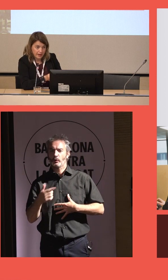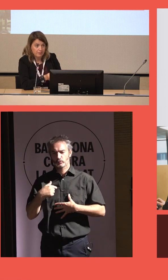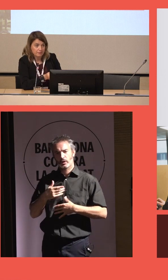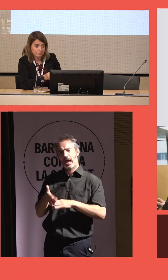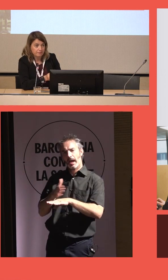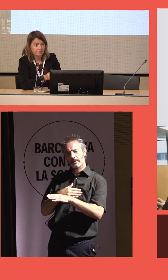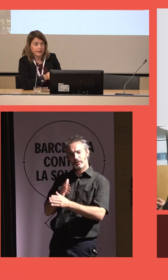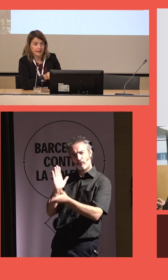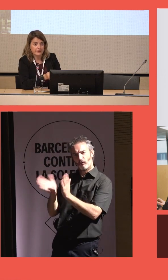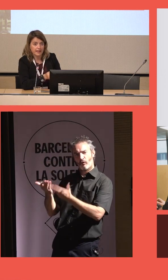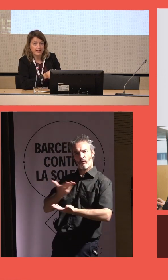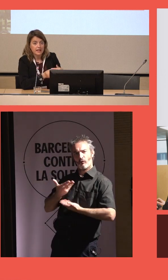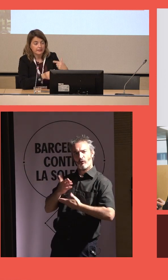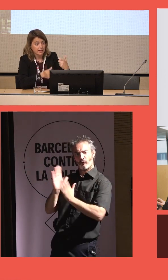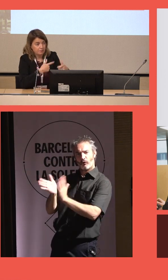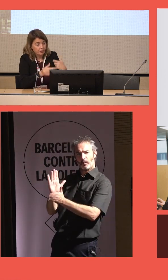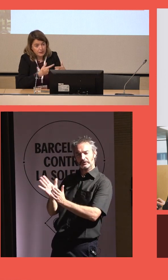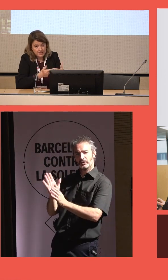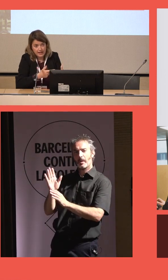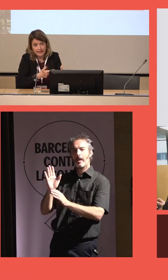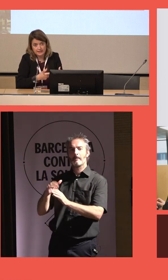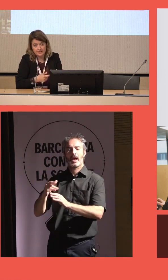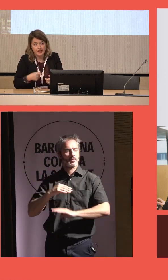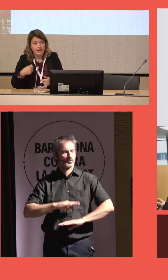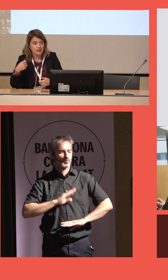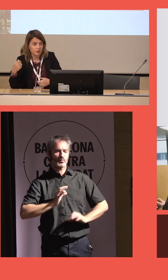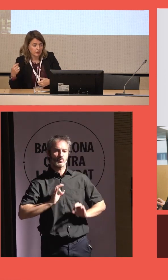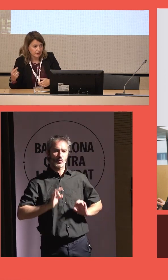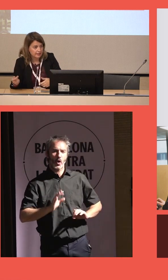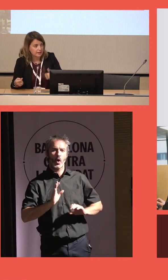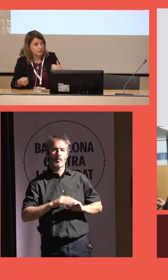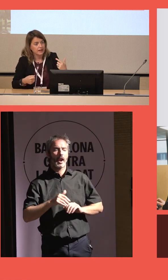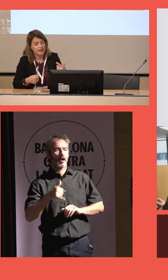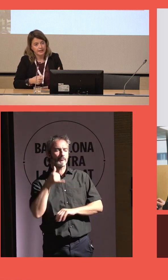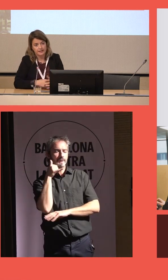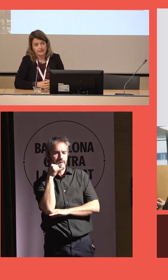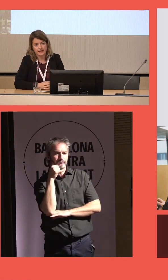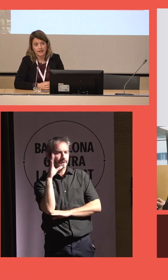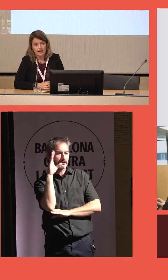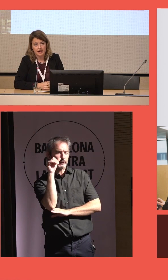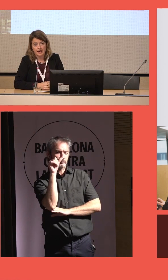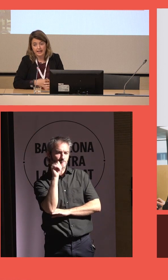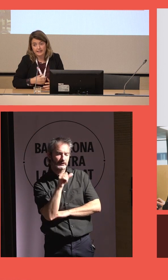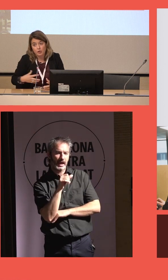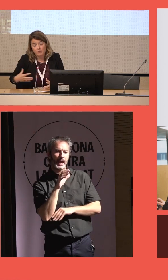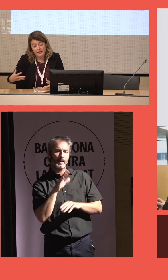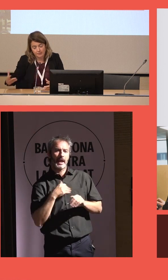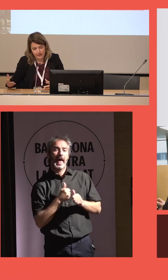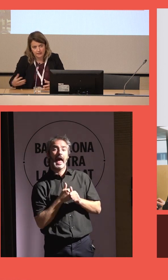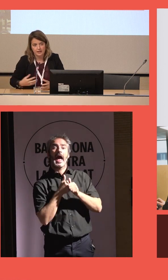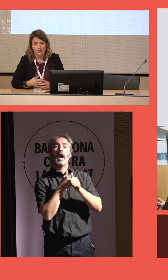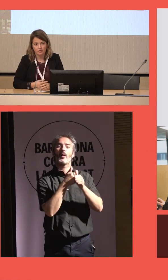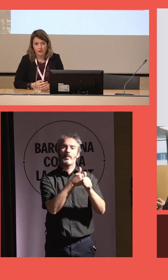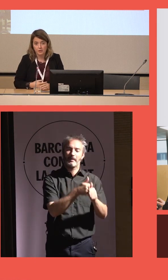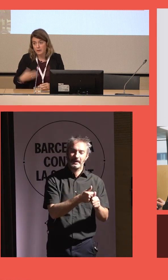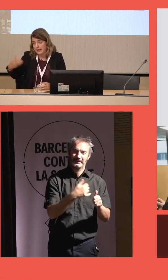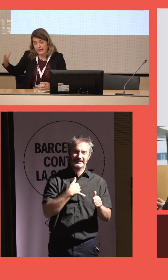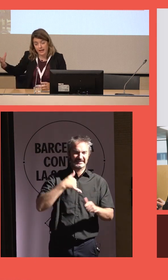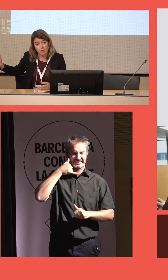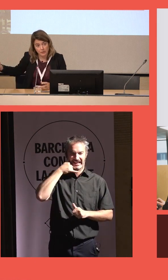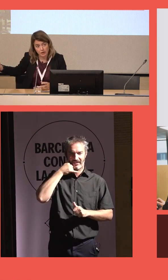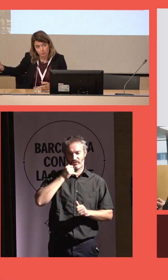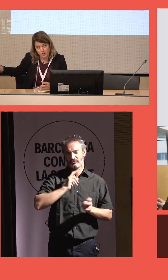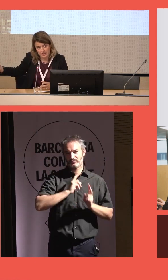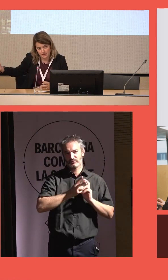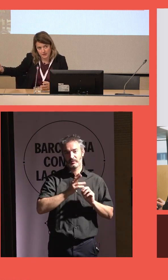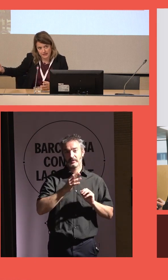formem per tal de propiciar aquesta escolta activa aquest acompanyament telefònic perquè